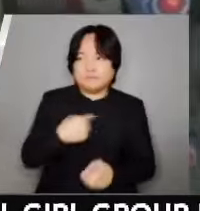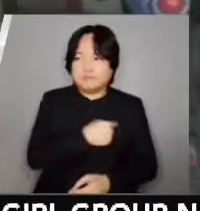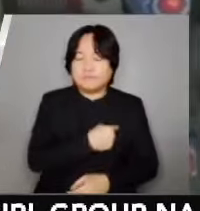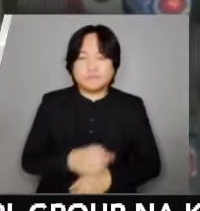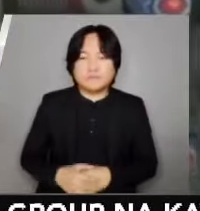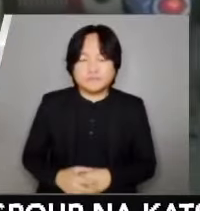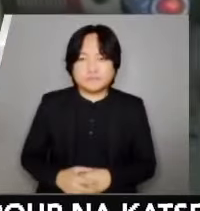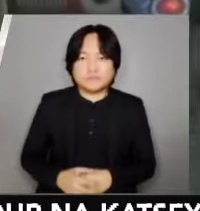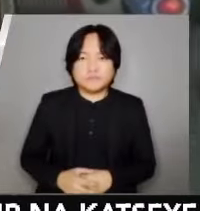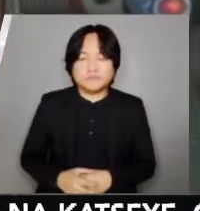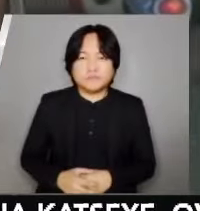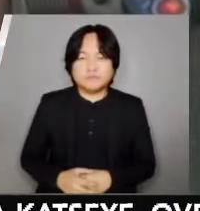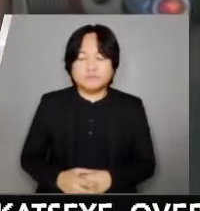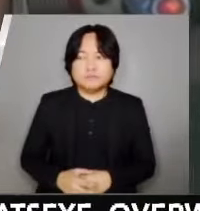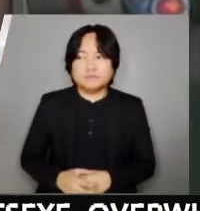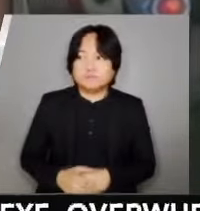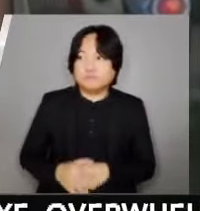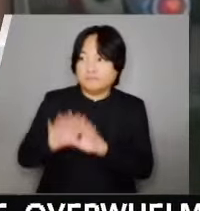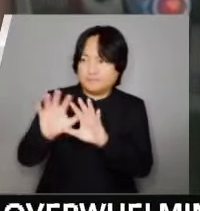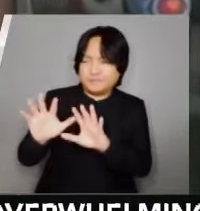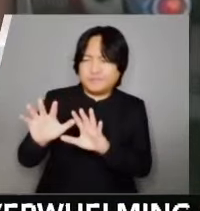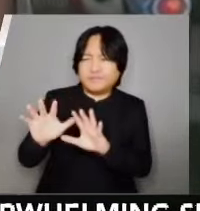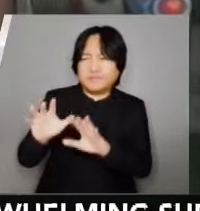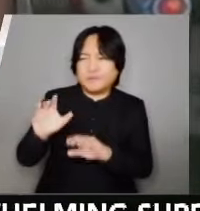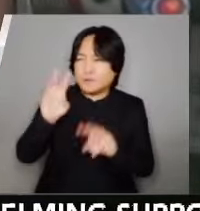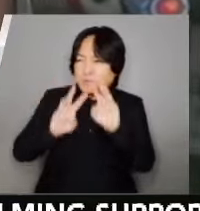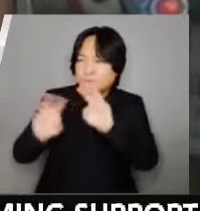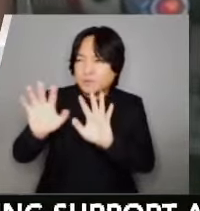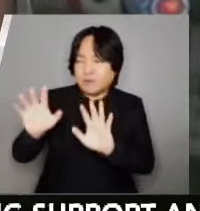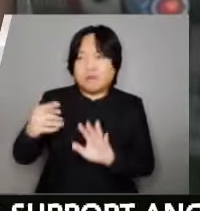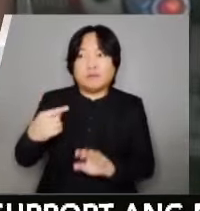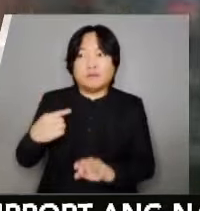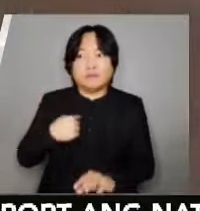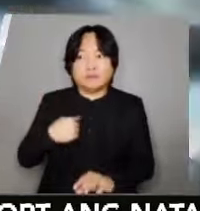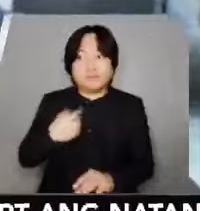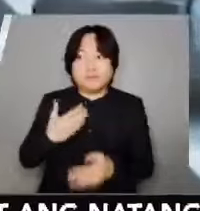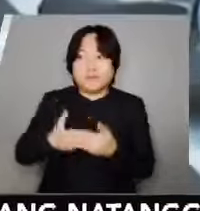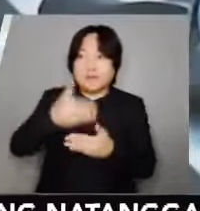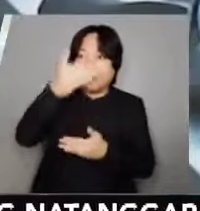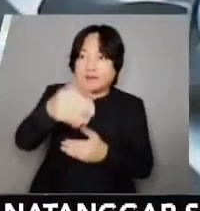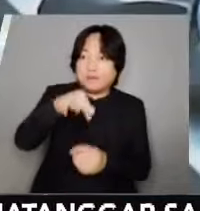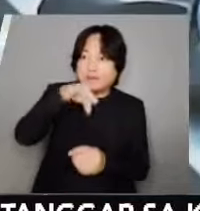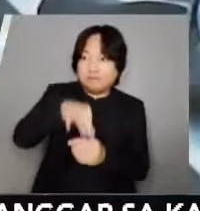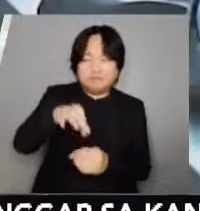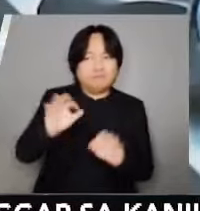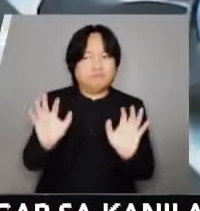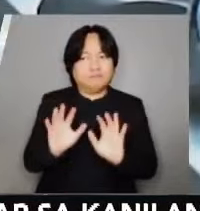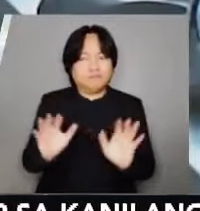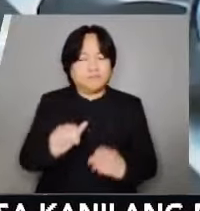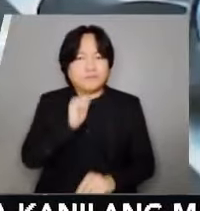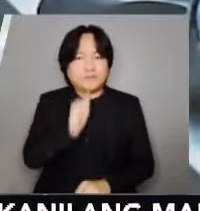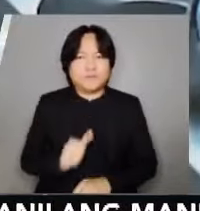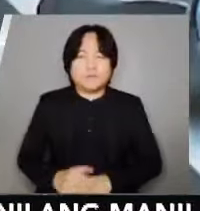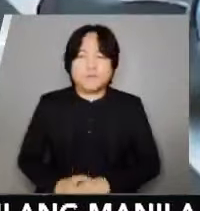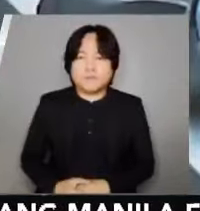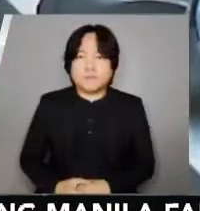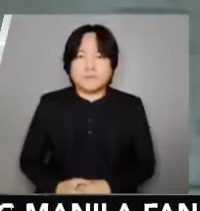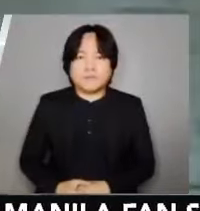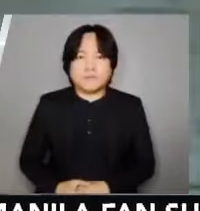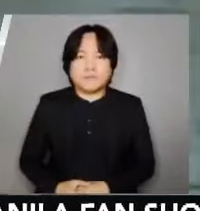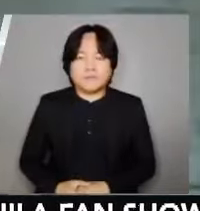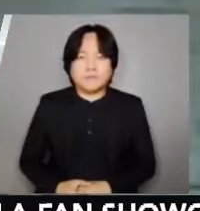Hindi naman ako kakandidato sa nalalapit na eleksyon. Sa nakaraang pagdinig ng House Appropriations